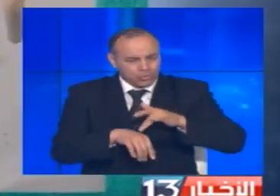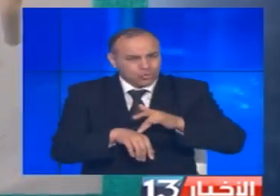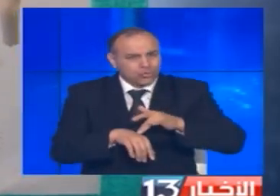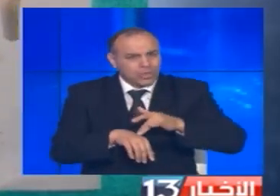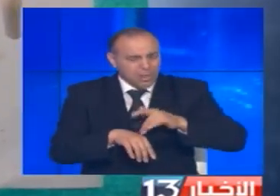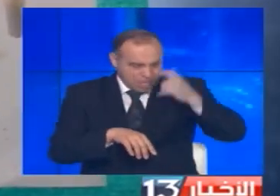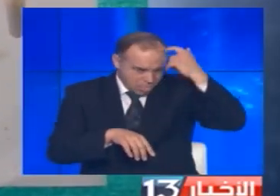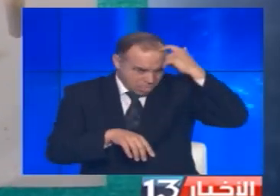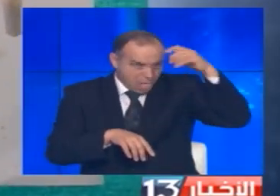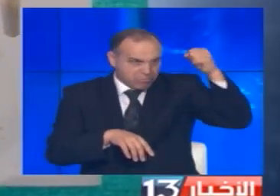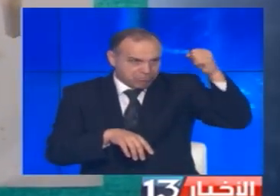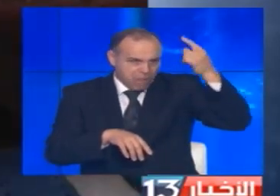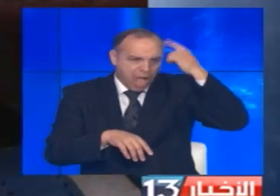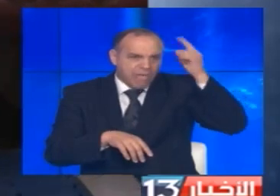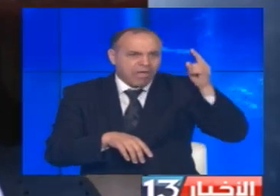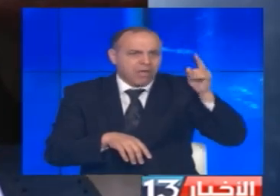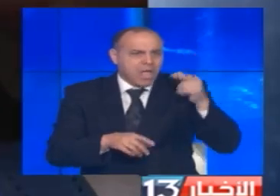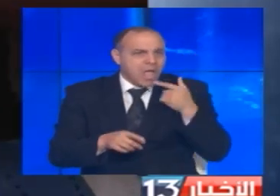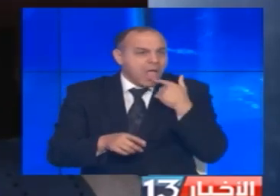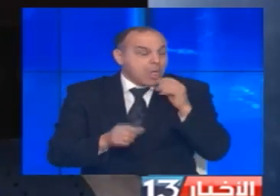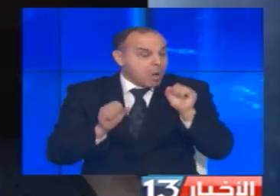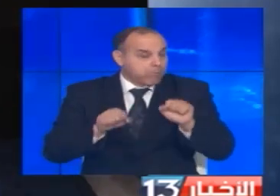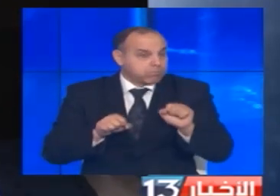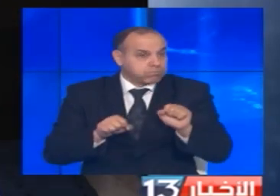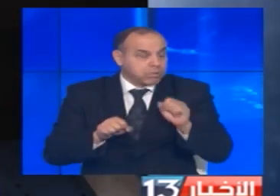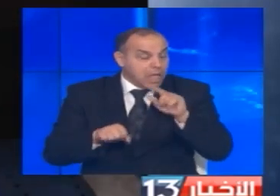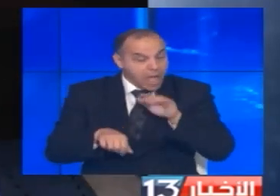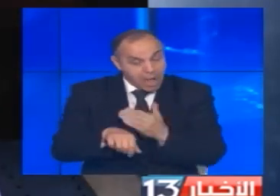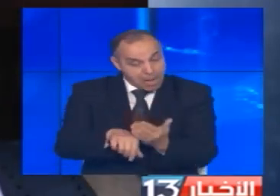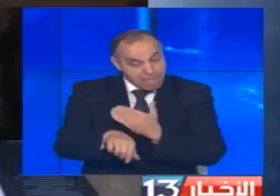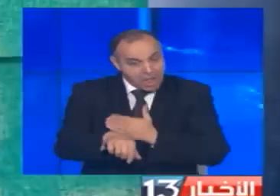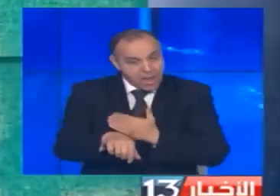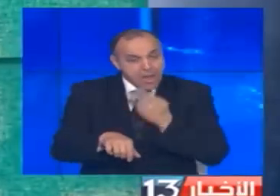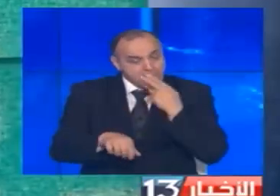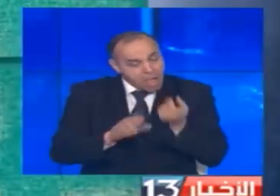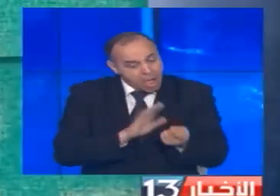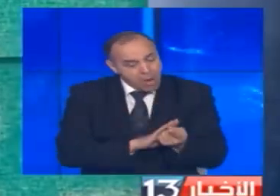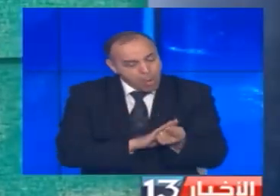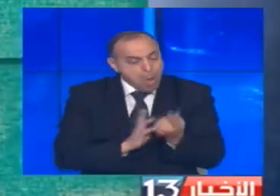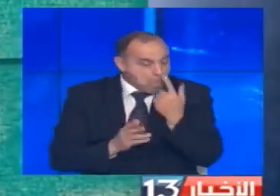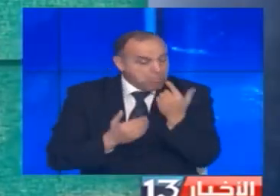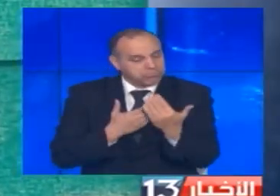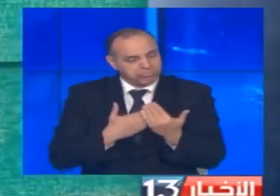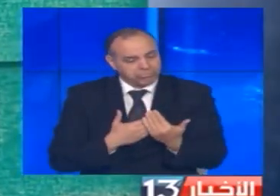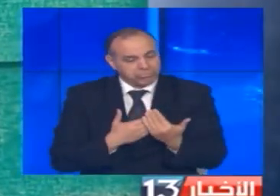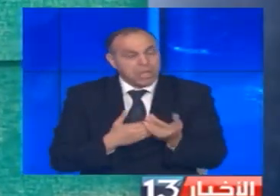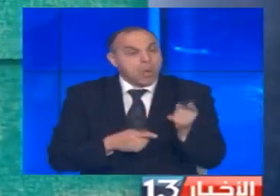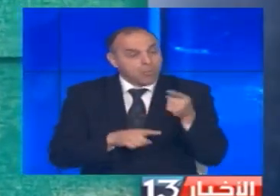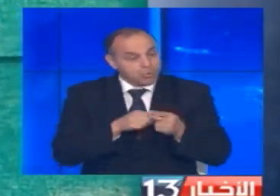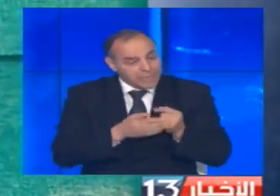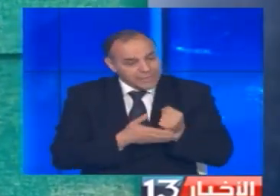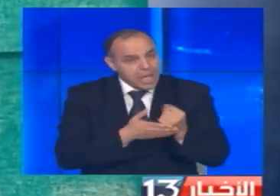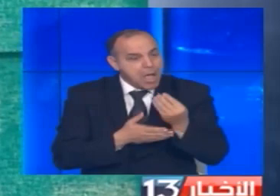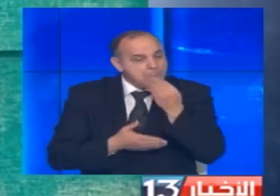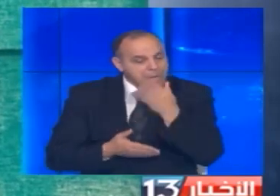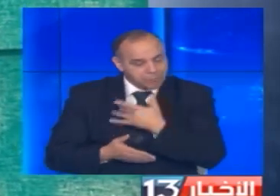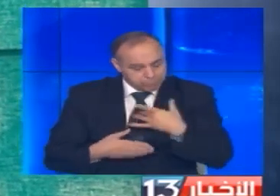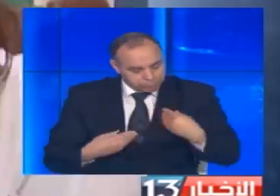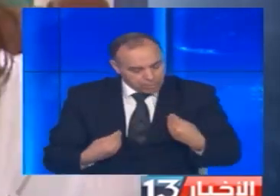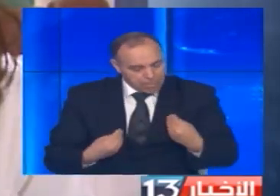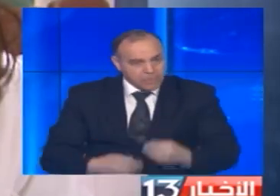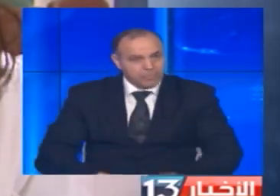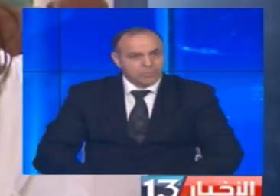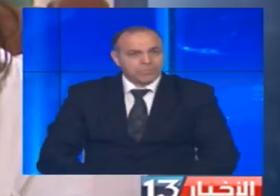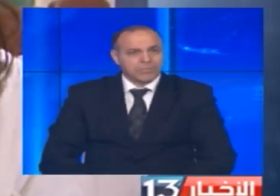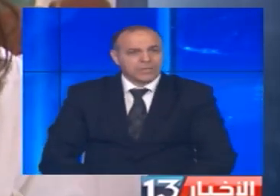للإصابة بالجلطة الدماغية التي يمكن تفاديها من خلال الإقلاع عن التدخين، كما تساعد التغذية السليمة على ذلك.